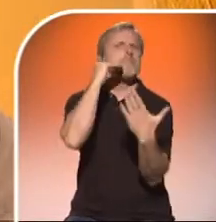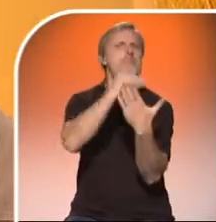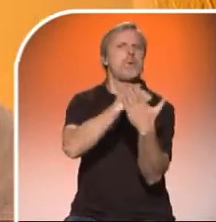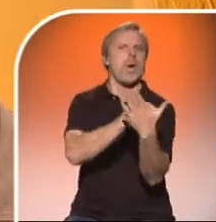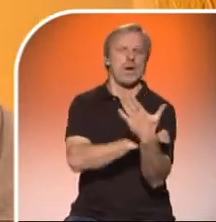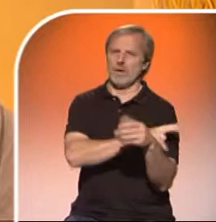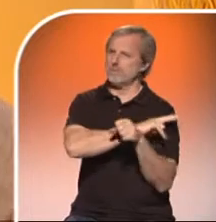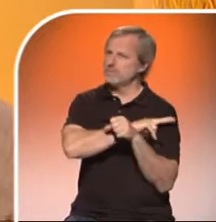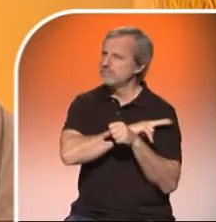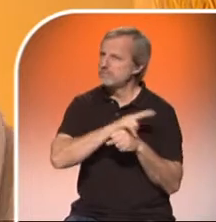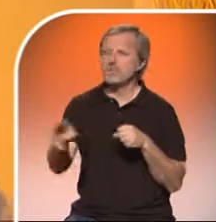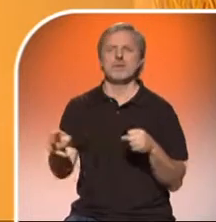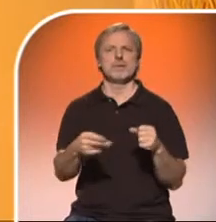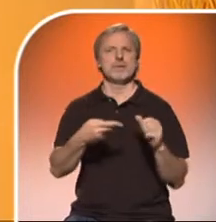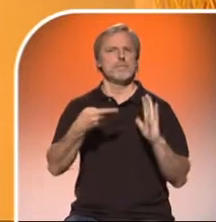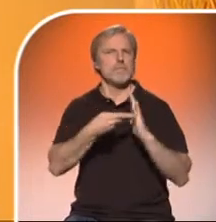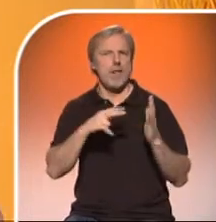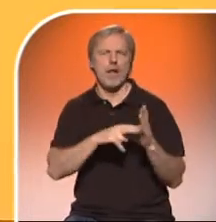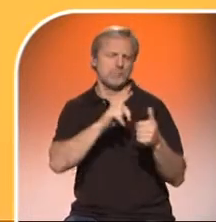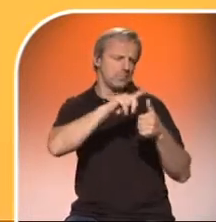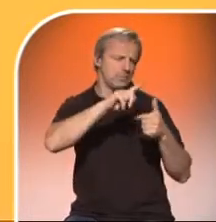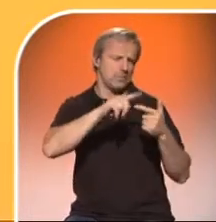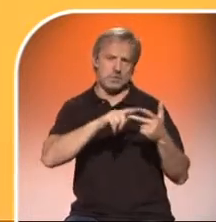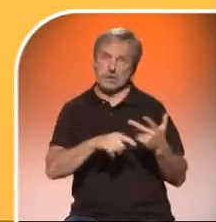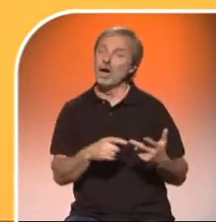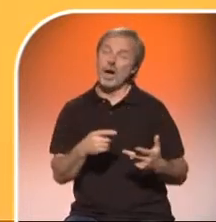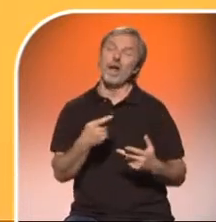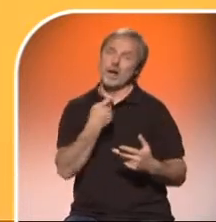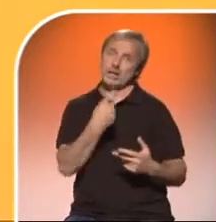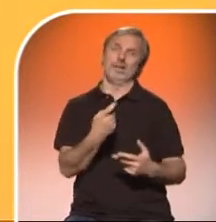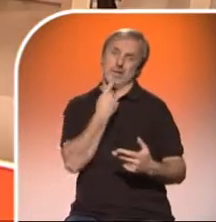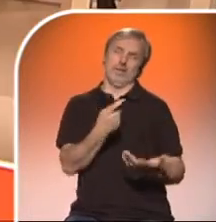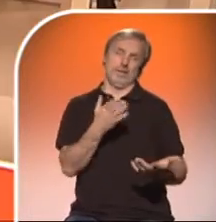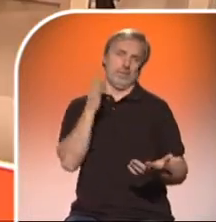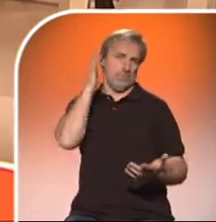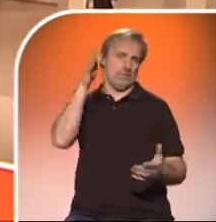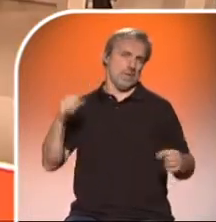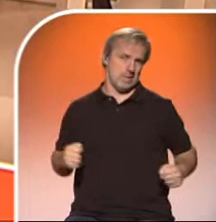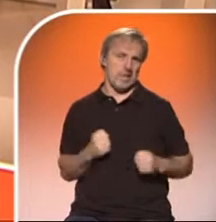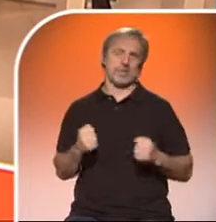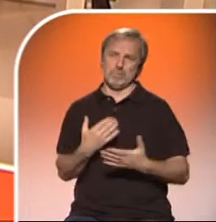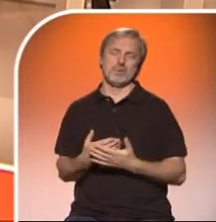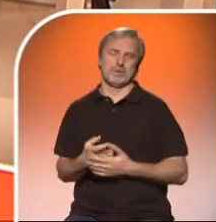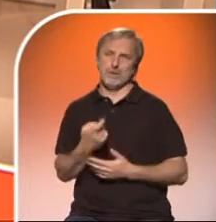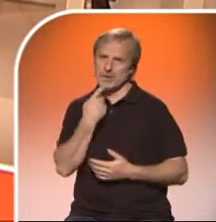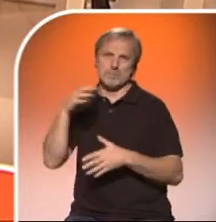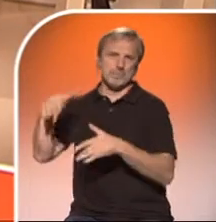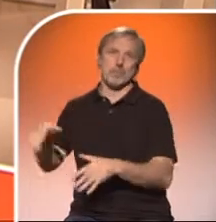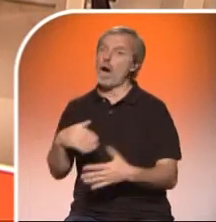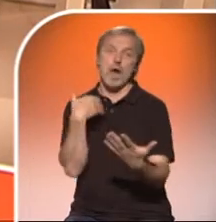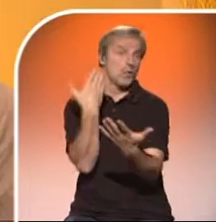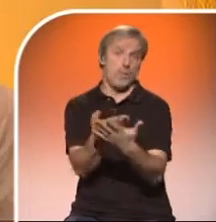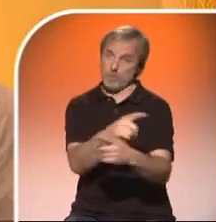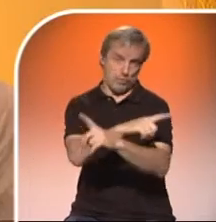takže prostě budu dělat všechno pro to, abych tam mohl být, protože je to fakt jako hluboký zážitek a doporučuji všem, i ty, co